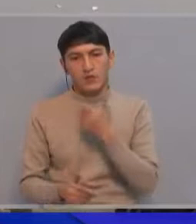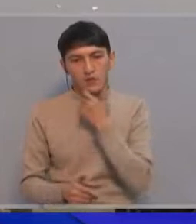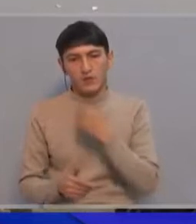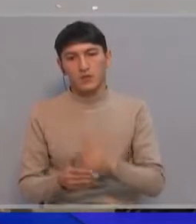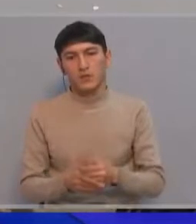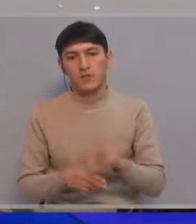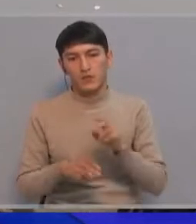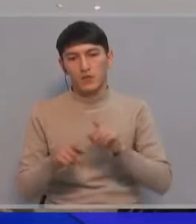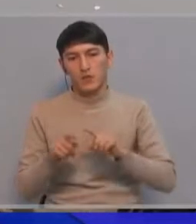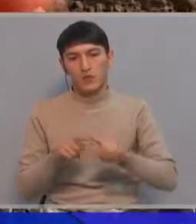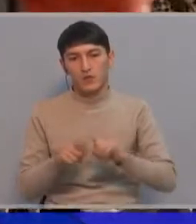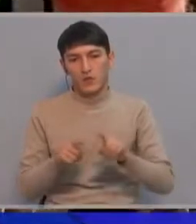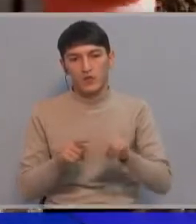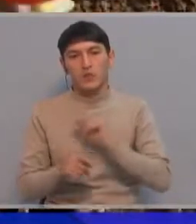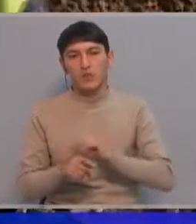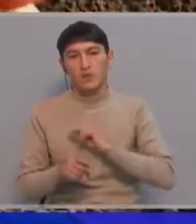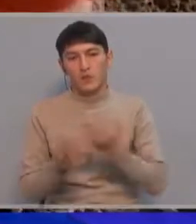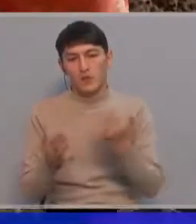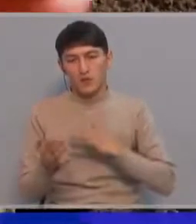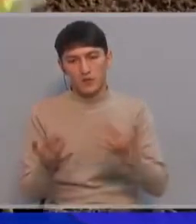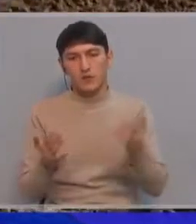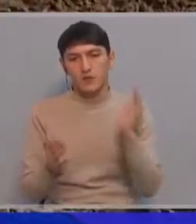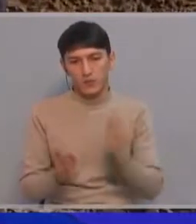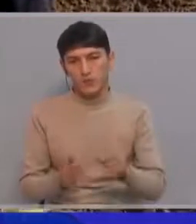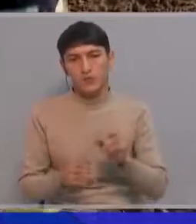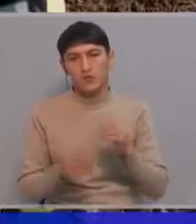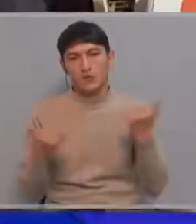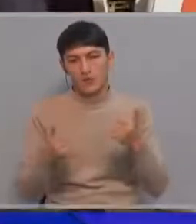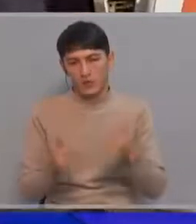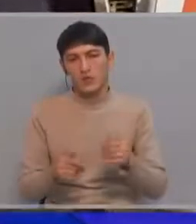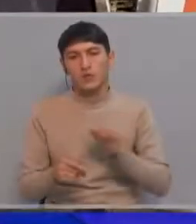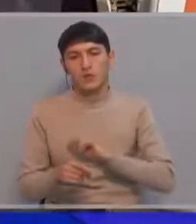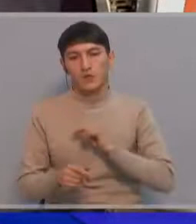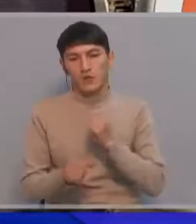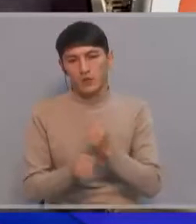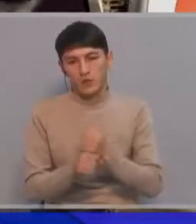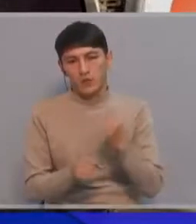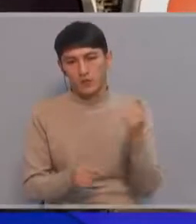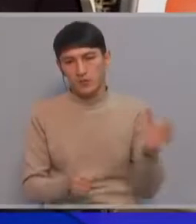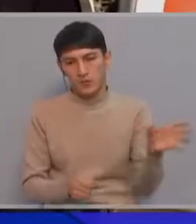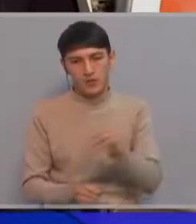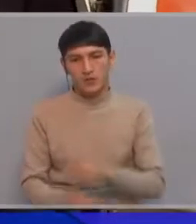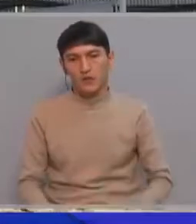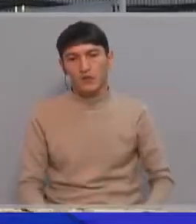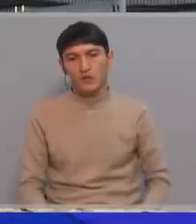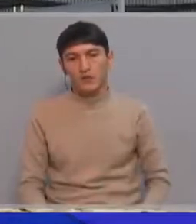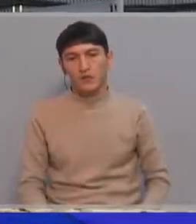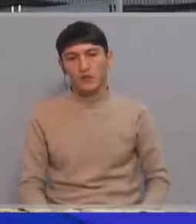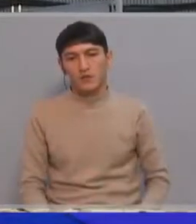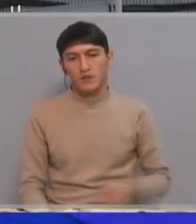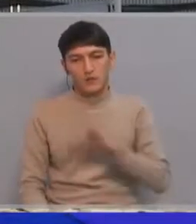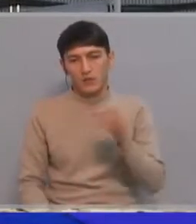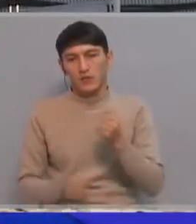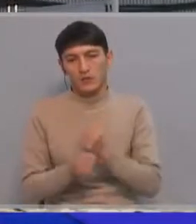нысанда болашақта тұрақты жұмыс орындары ашылады. Қазір құрылысшылар монолитті жұмыстарды атқаруда. Салаға жауаптылар құрылыс